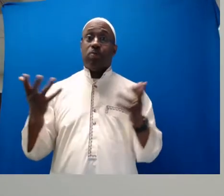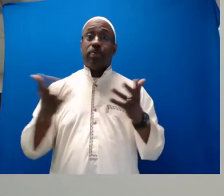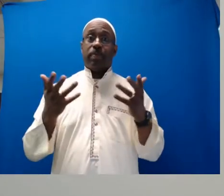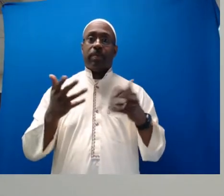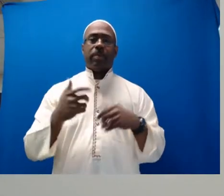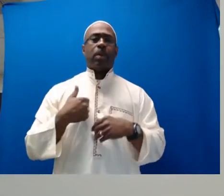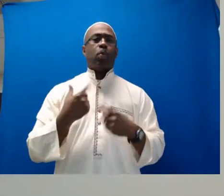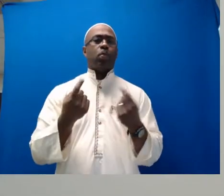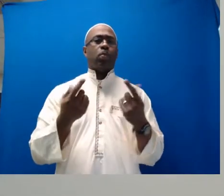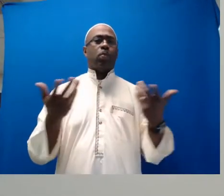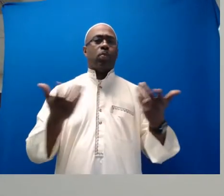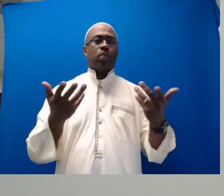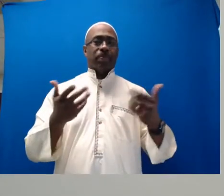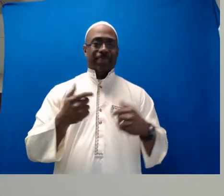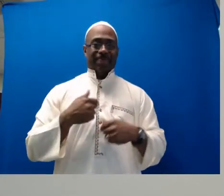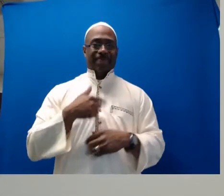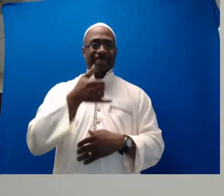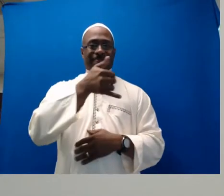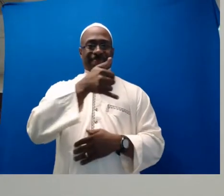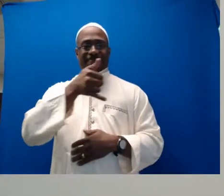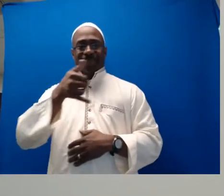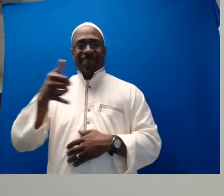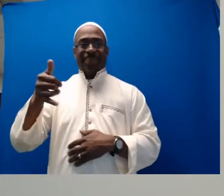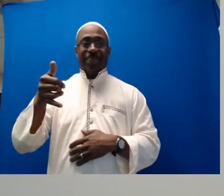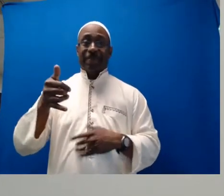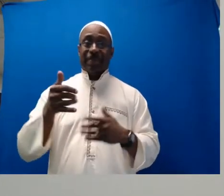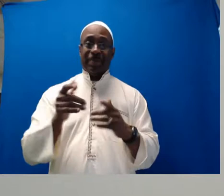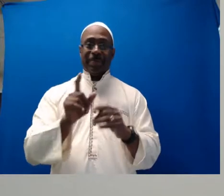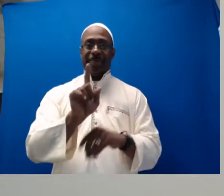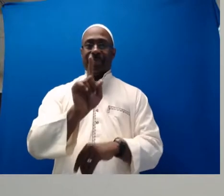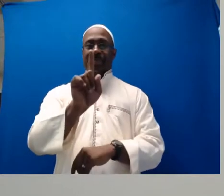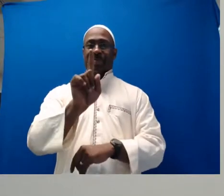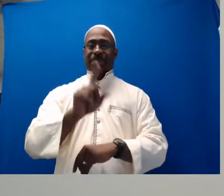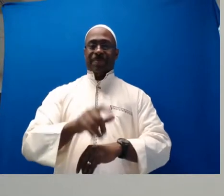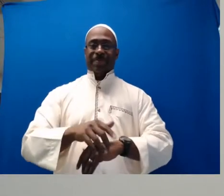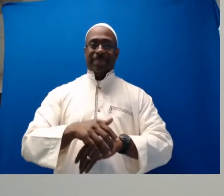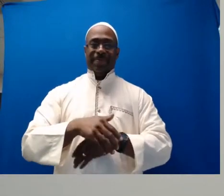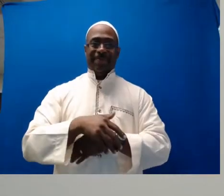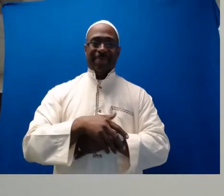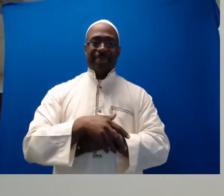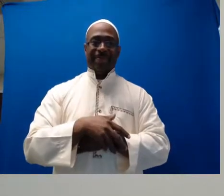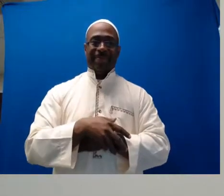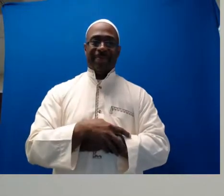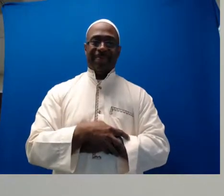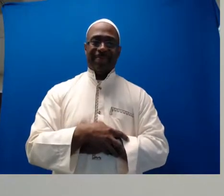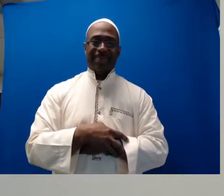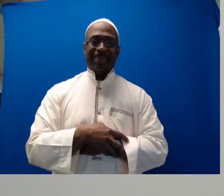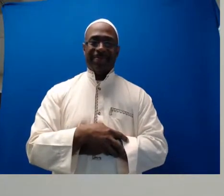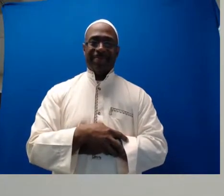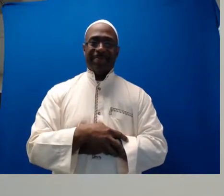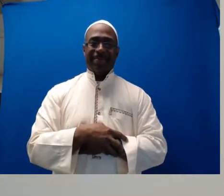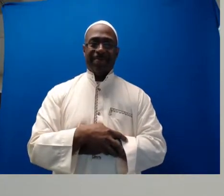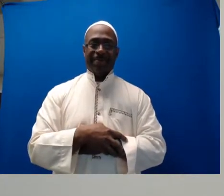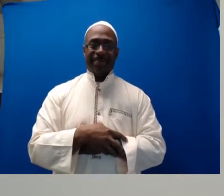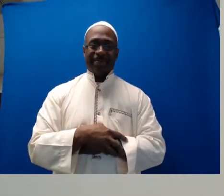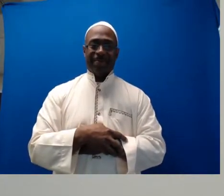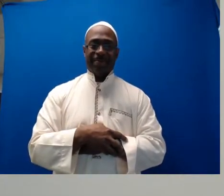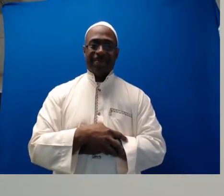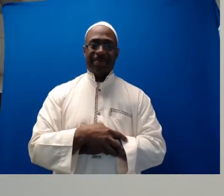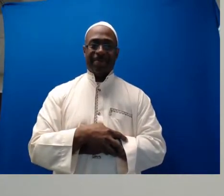عن جندب بن سمرة رضي الله تعالى عنه أن النبي صلى الله عليه وسلم قال احضر